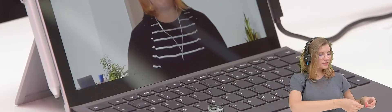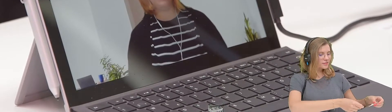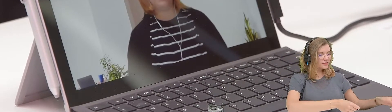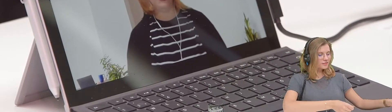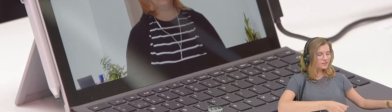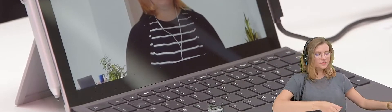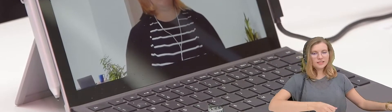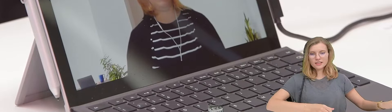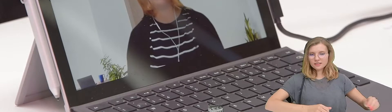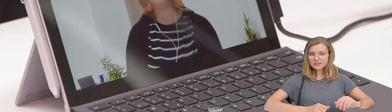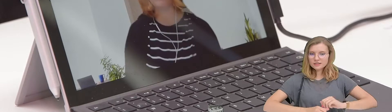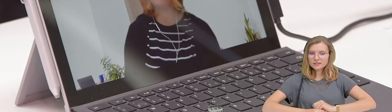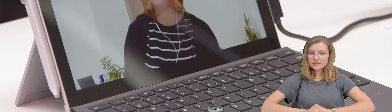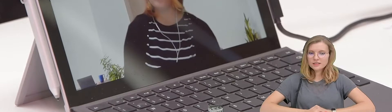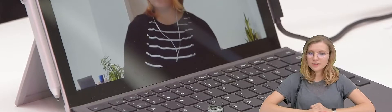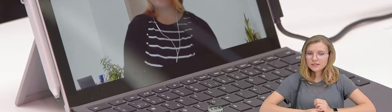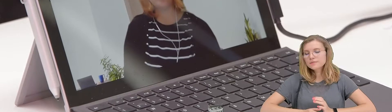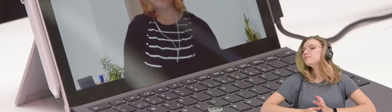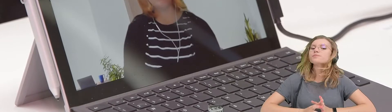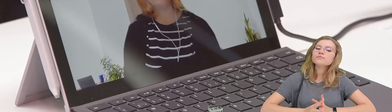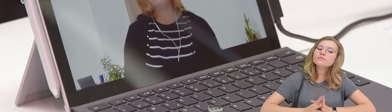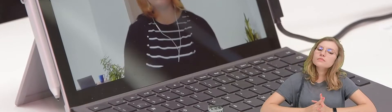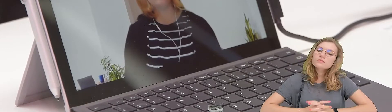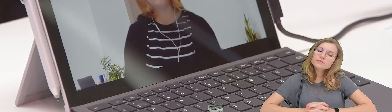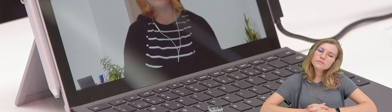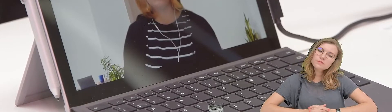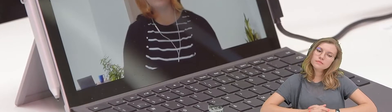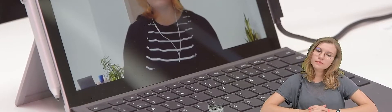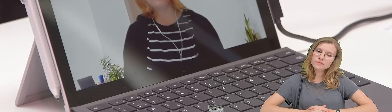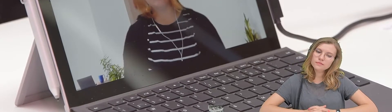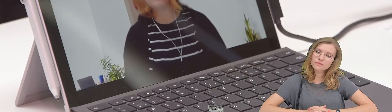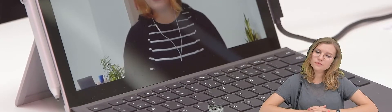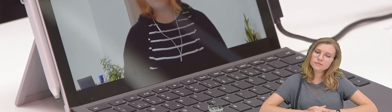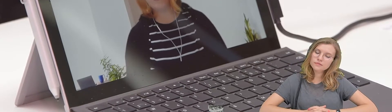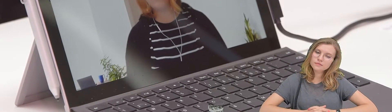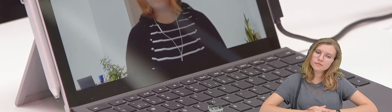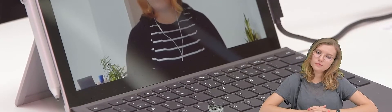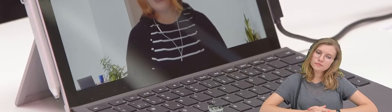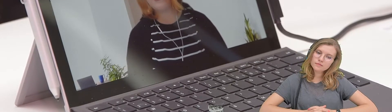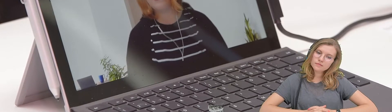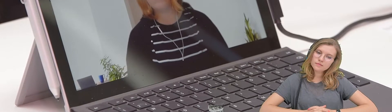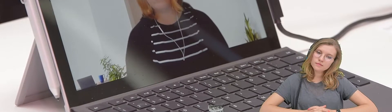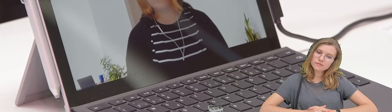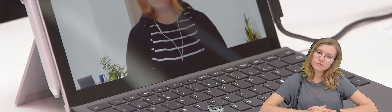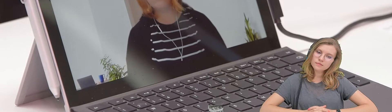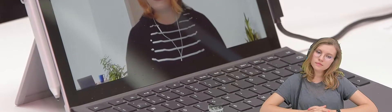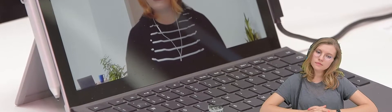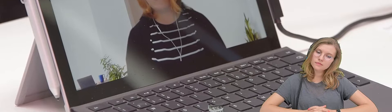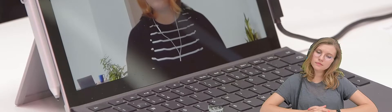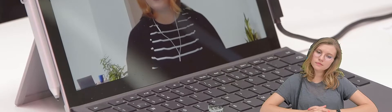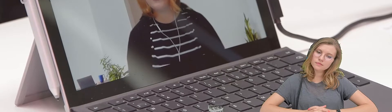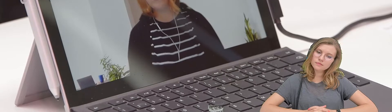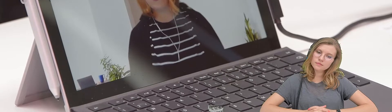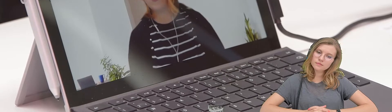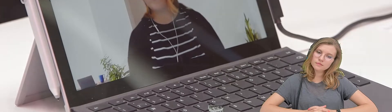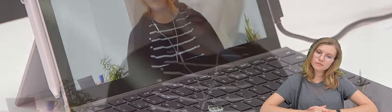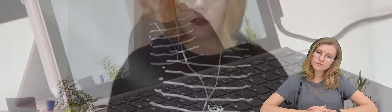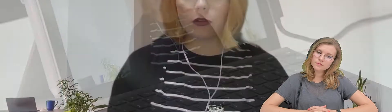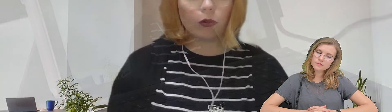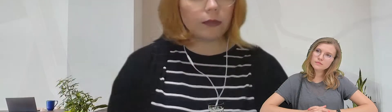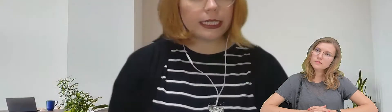Emojis abgedeckt. Aha. Genau. Und du hast es ja schon gesagt, Schriftsprache, also Emojis werden hauptsächlich